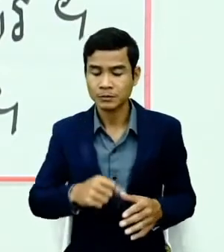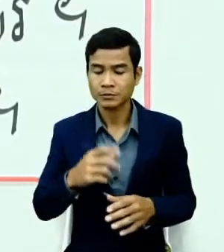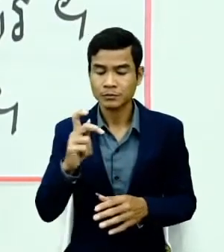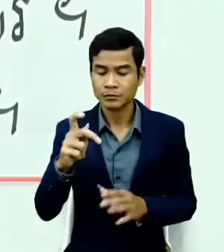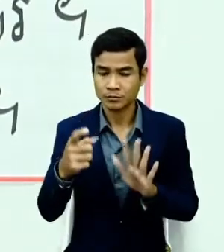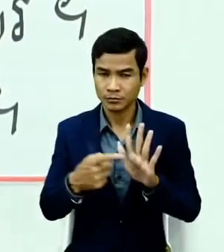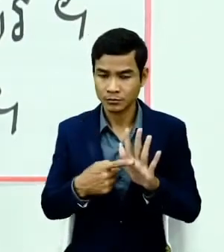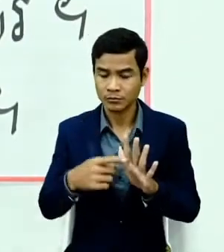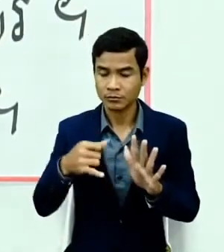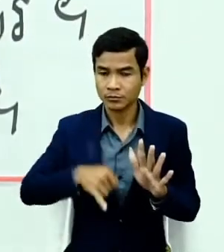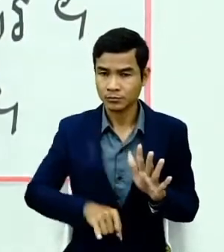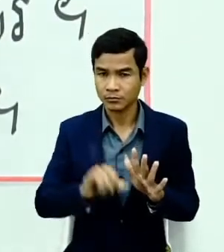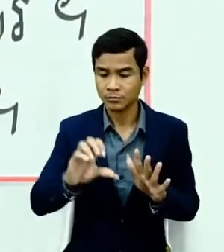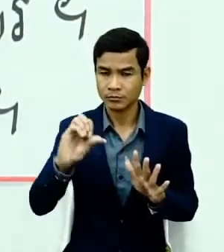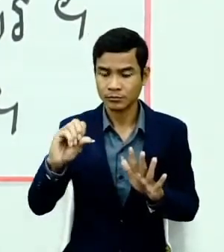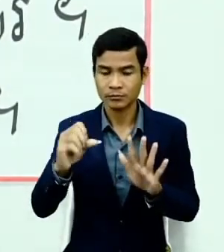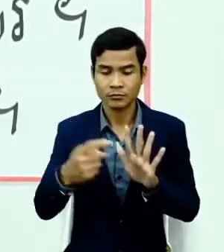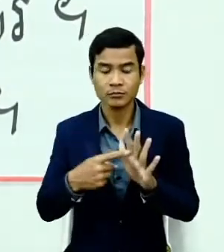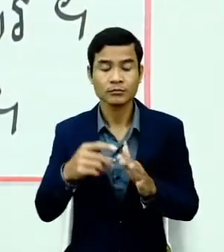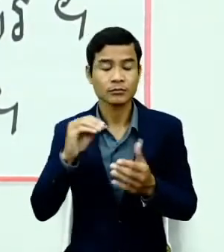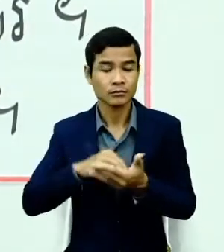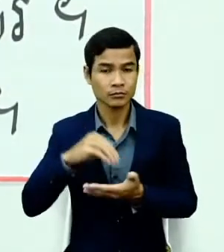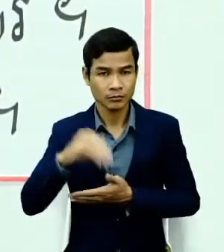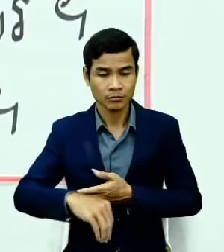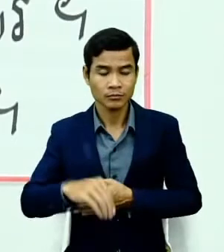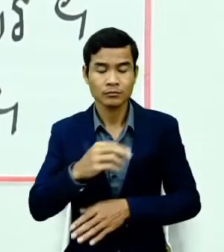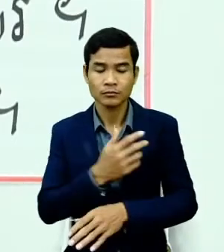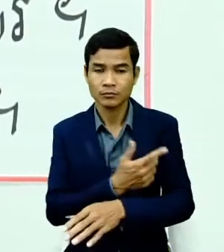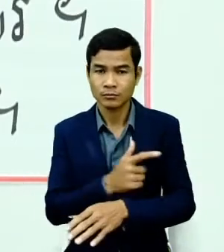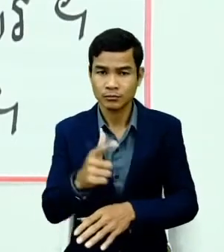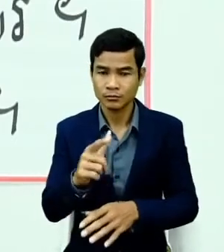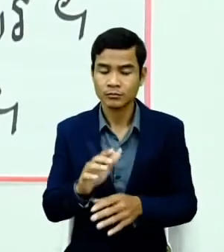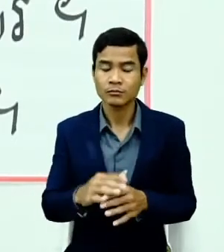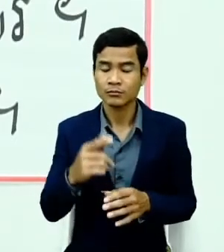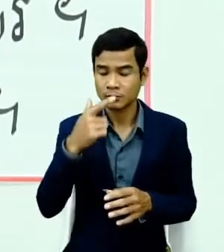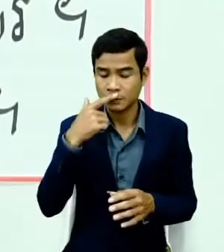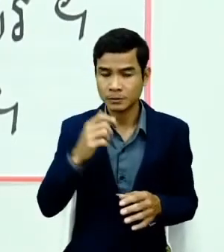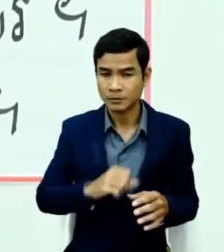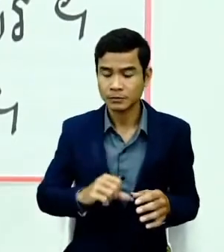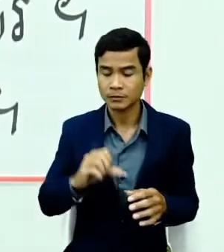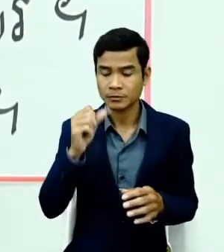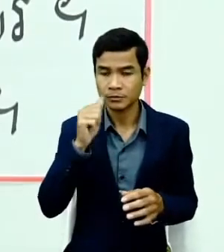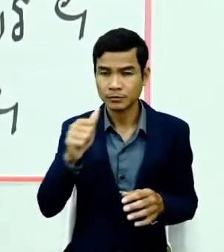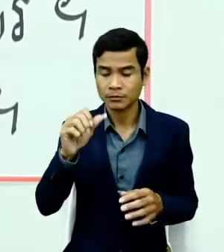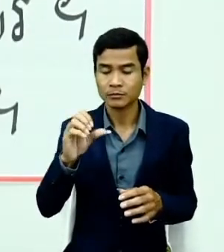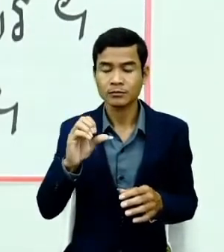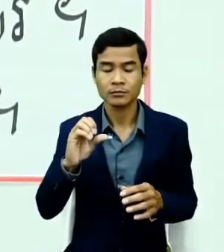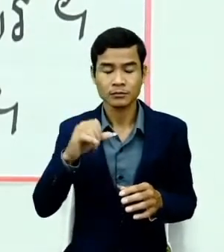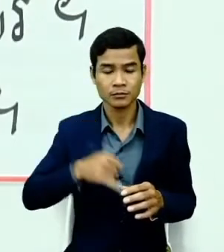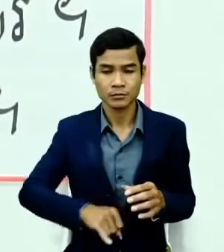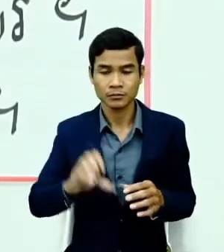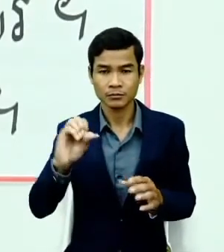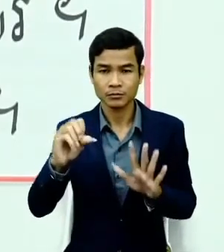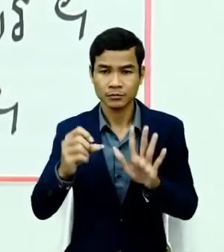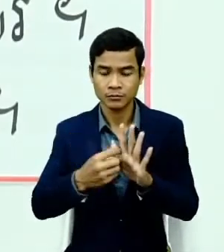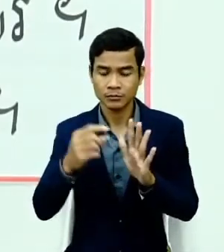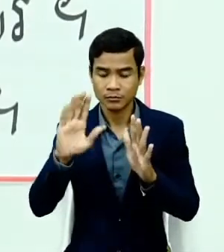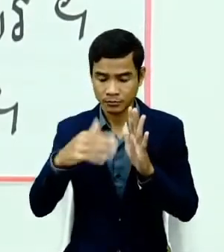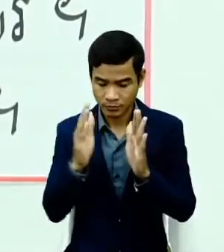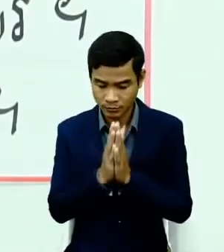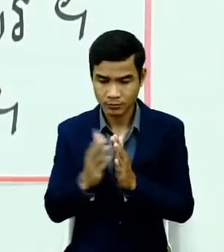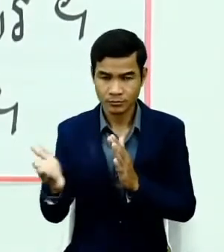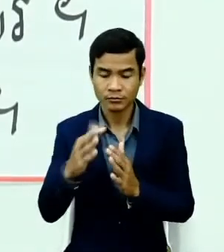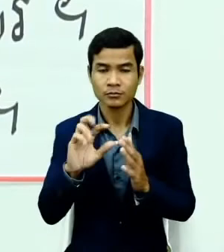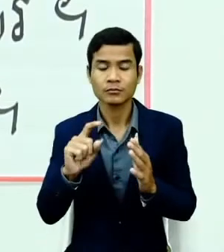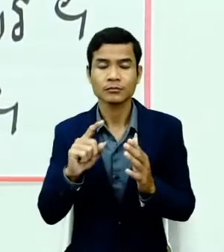លឺដាំជីតាគឺសសើរចៅលឺអរគុណកូនកូនដែលបានចូលរួ